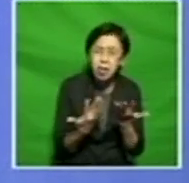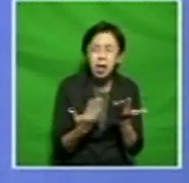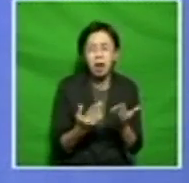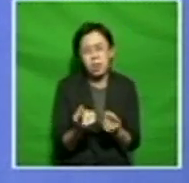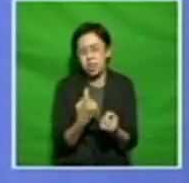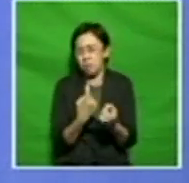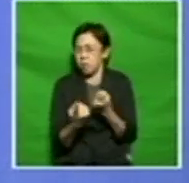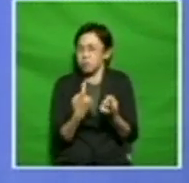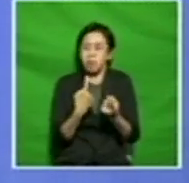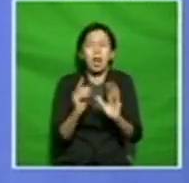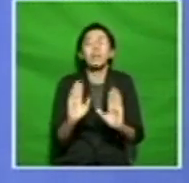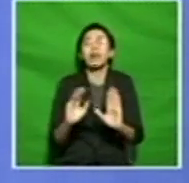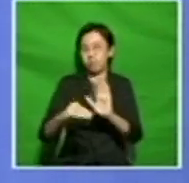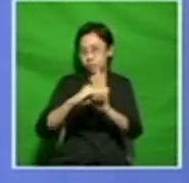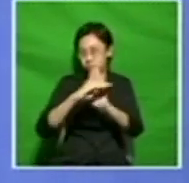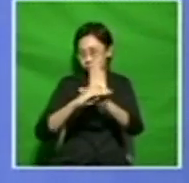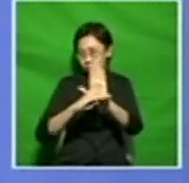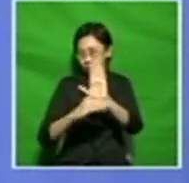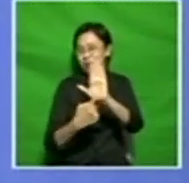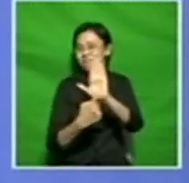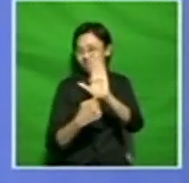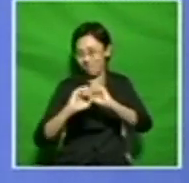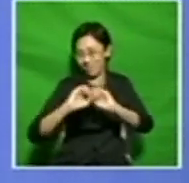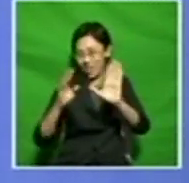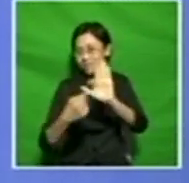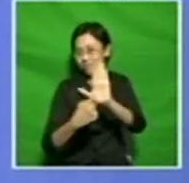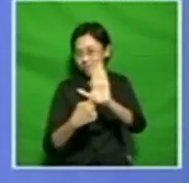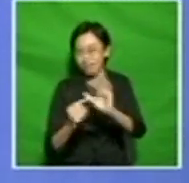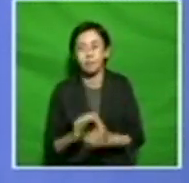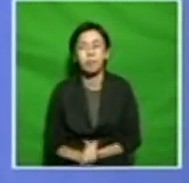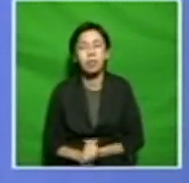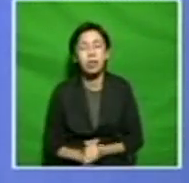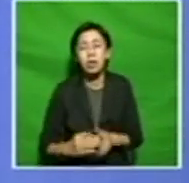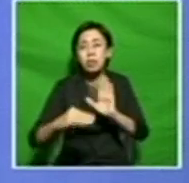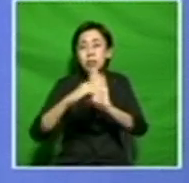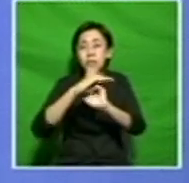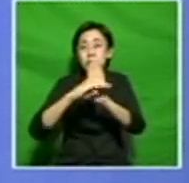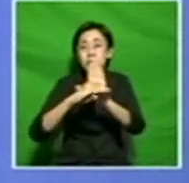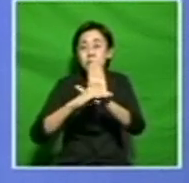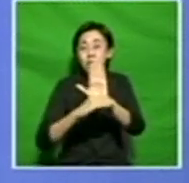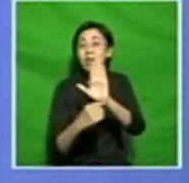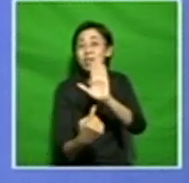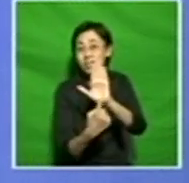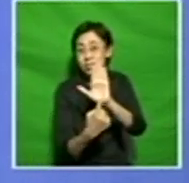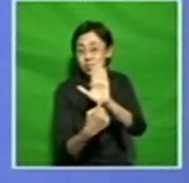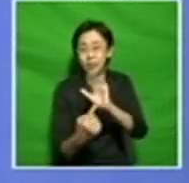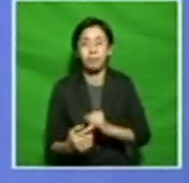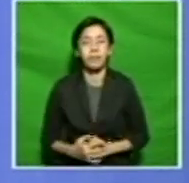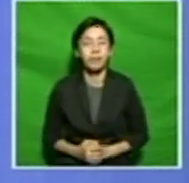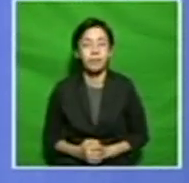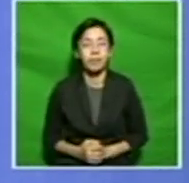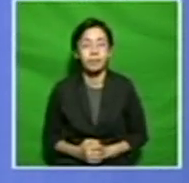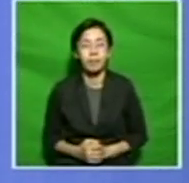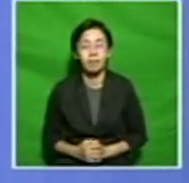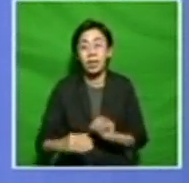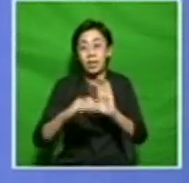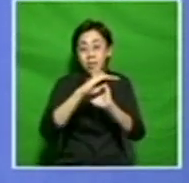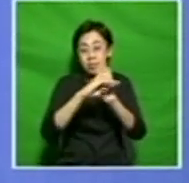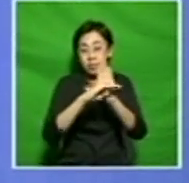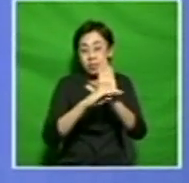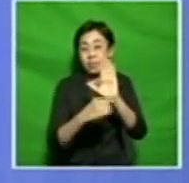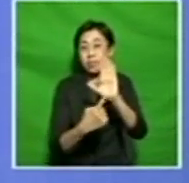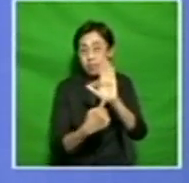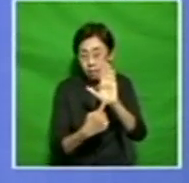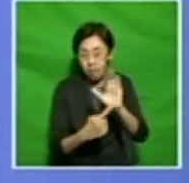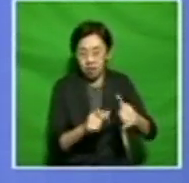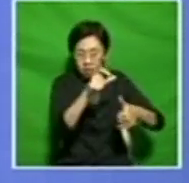อบมันอยู่ในข้อกำหนดนี้ทั้งหมดครับข้อกำหนดดังกล่าวนี้นะครับจะกำหนดพฤติ